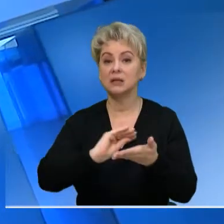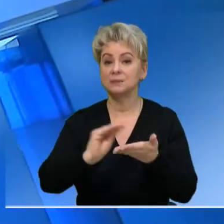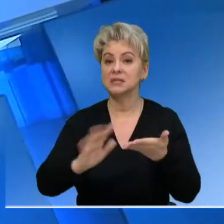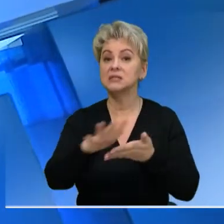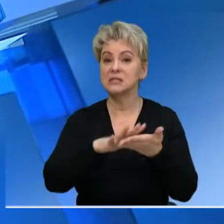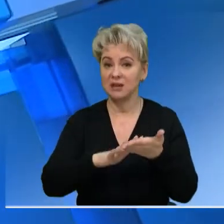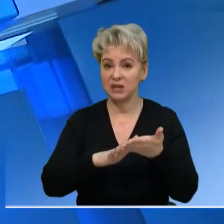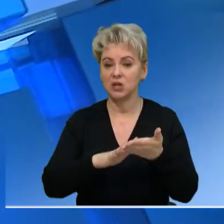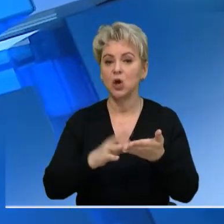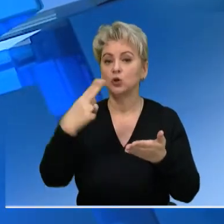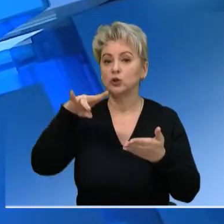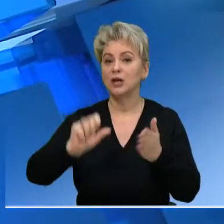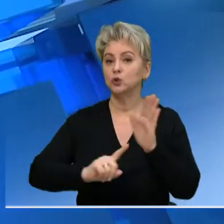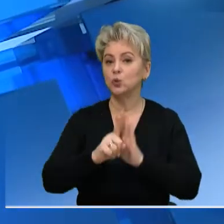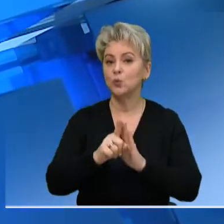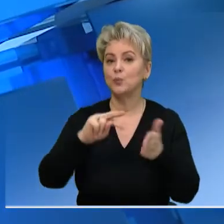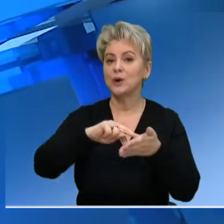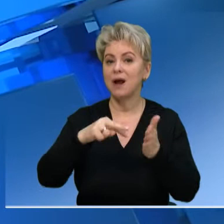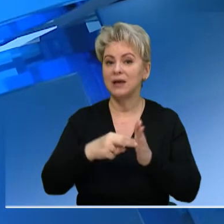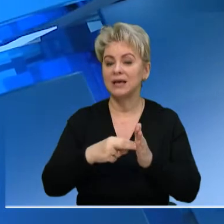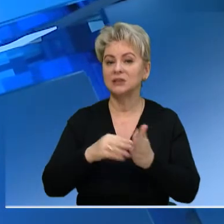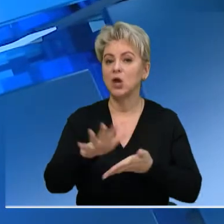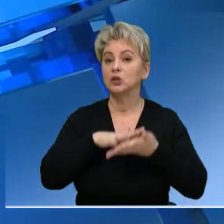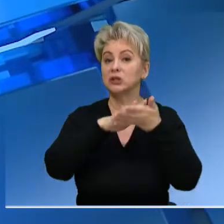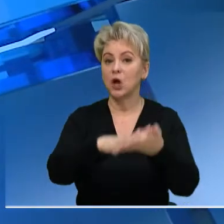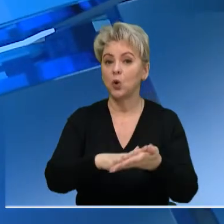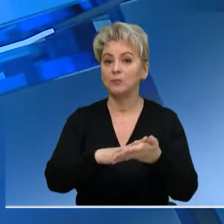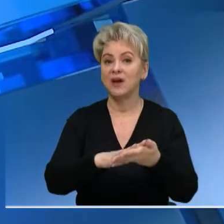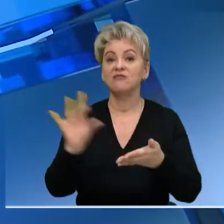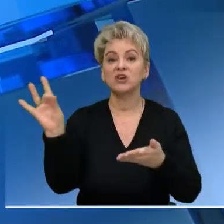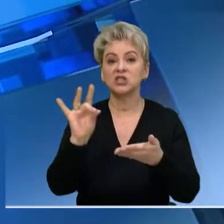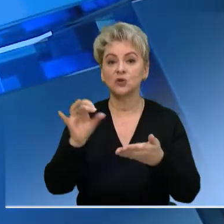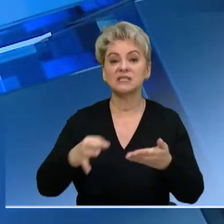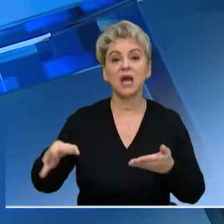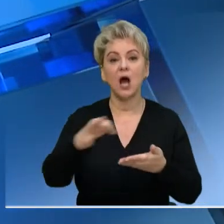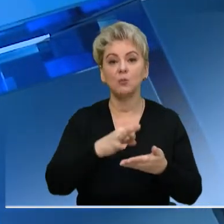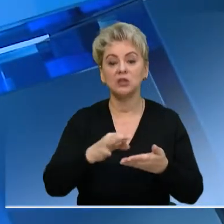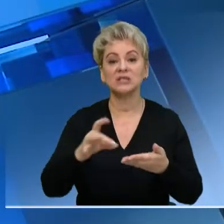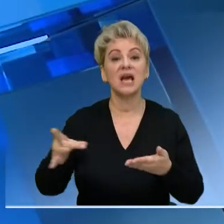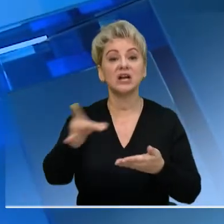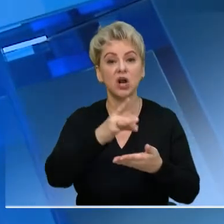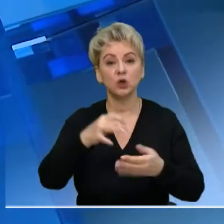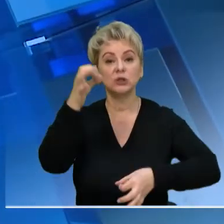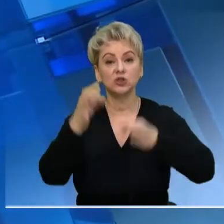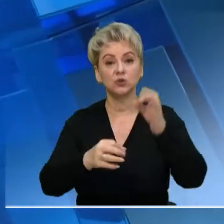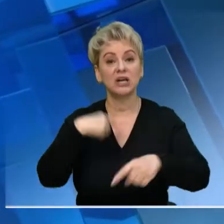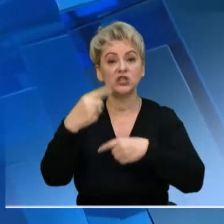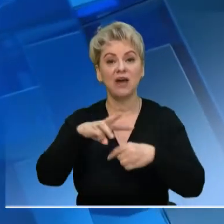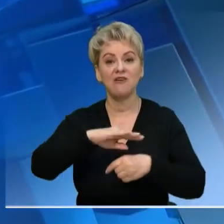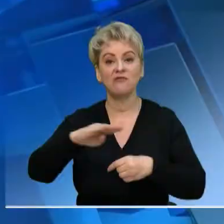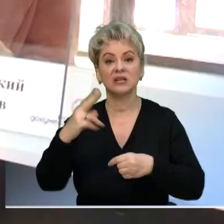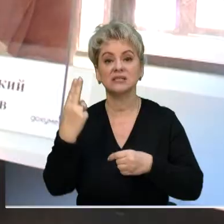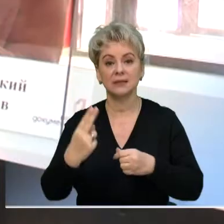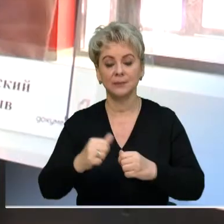написать заявление. На Дону стартовал пилотный проект по подаче документов в Ростовский областной и районные суды через